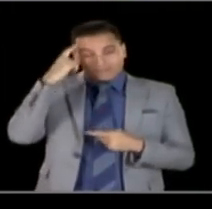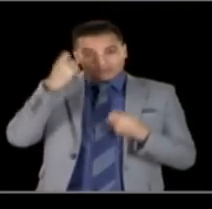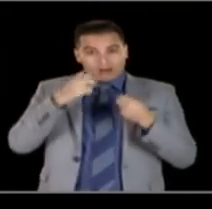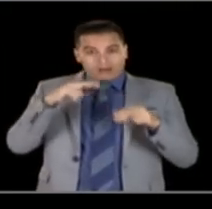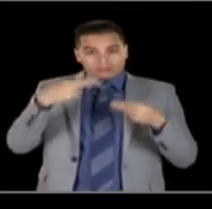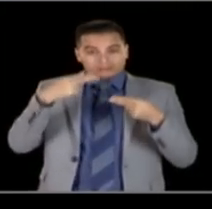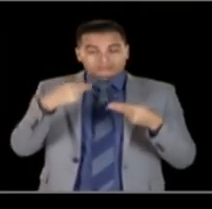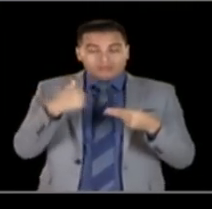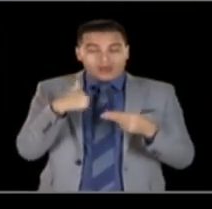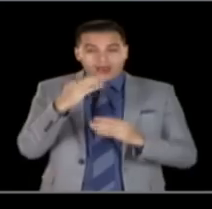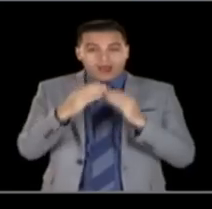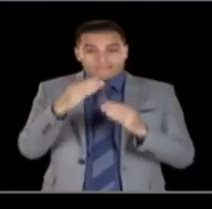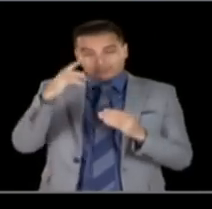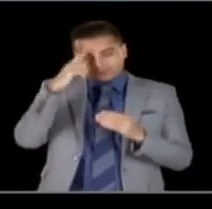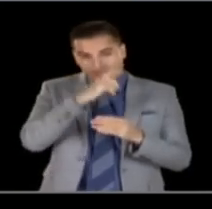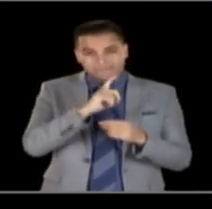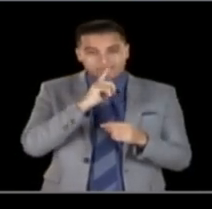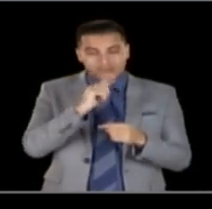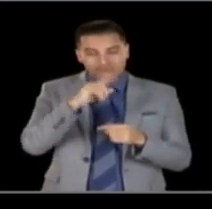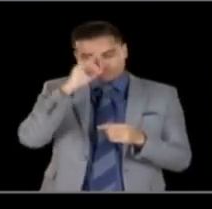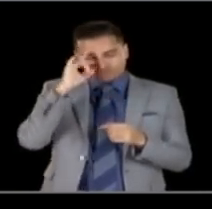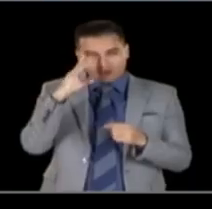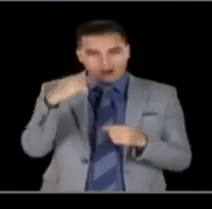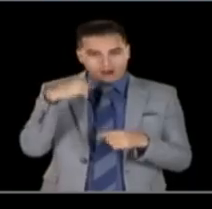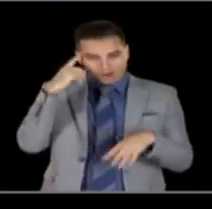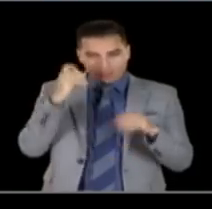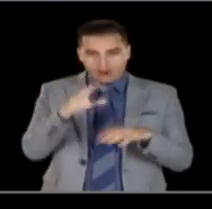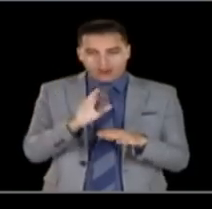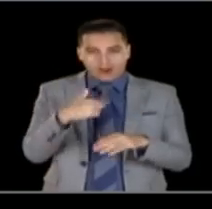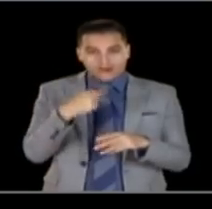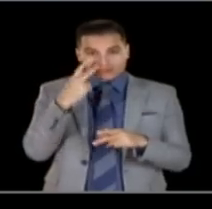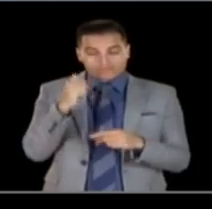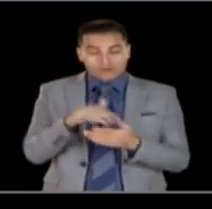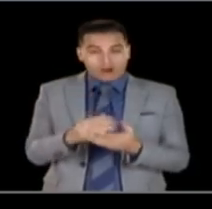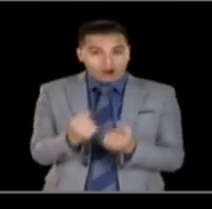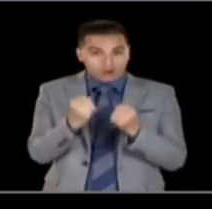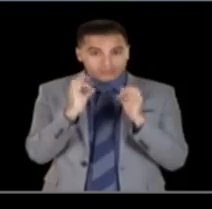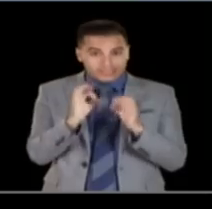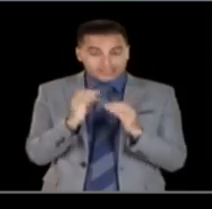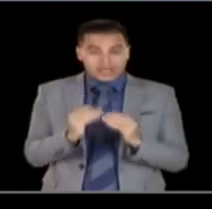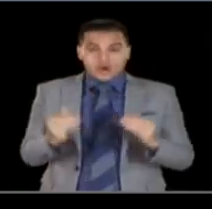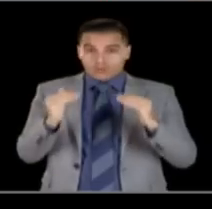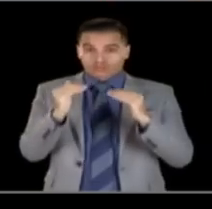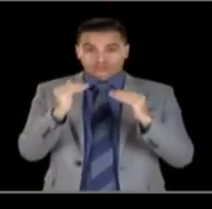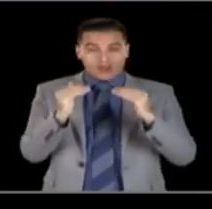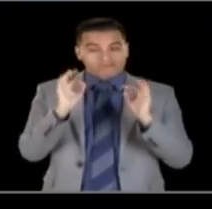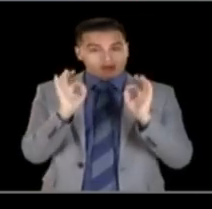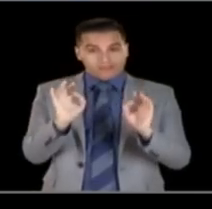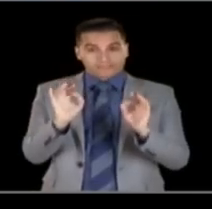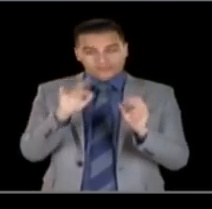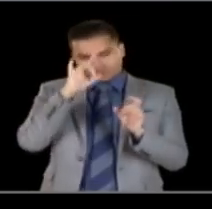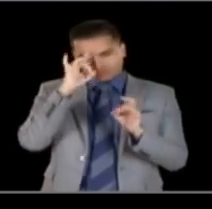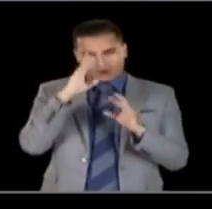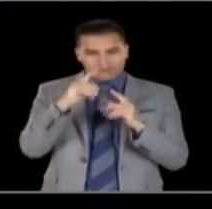ده ما يأثرش على ثقتنا في نفسنا. أنا شايف إن المباراة قوية ومتكافئة. وإن شاء